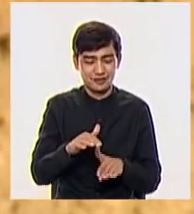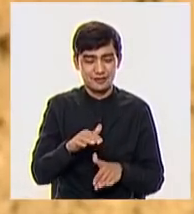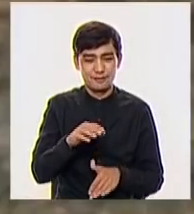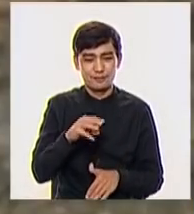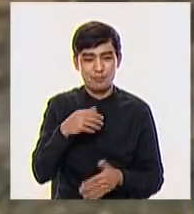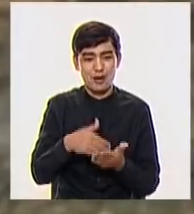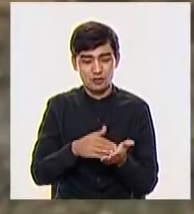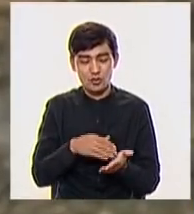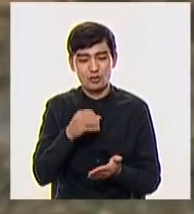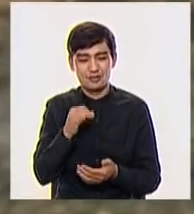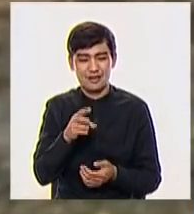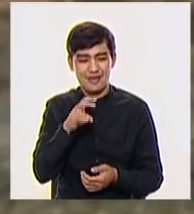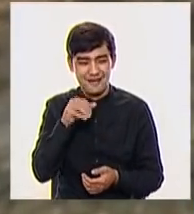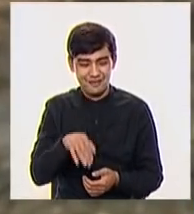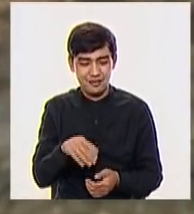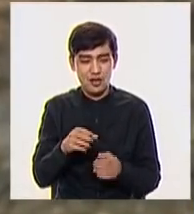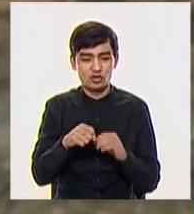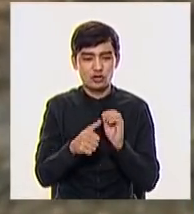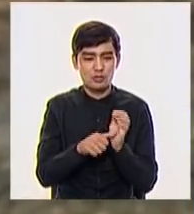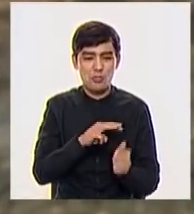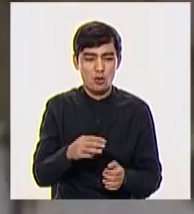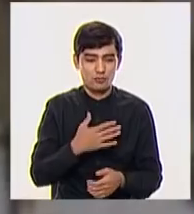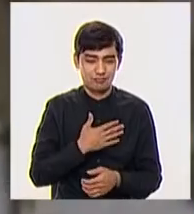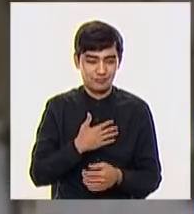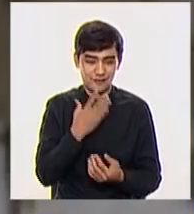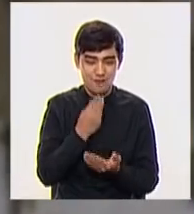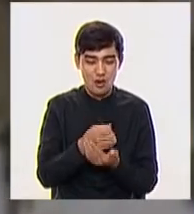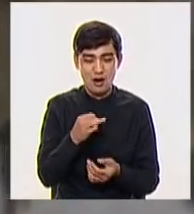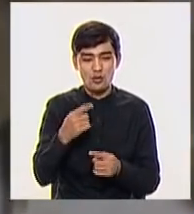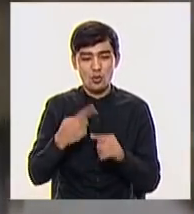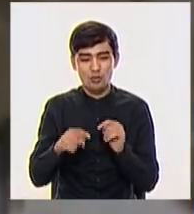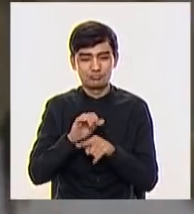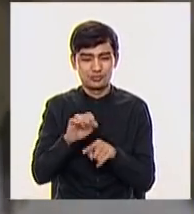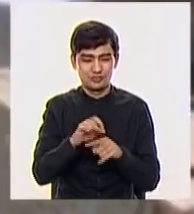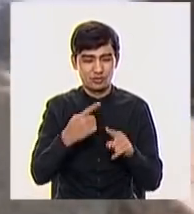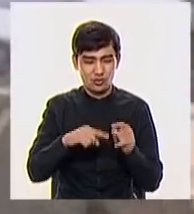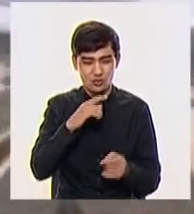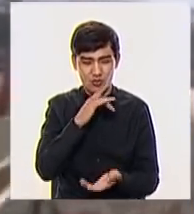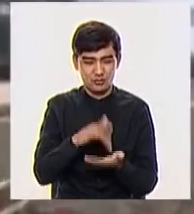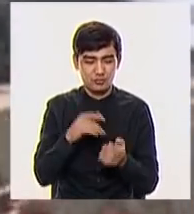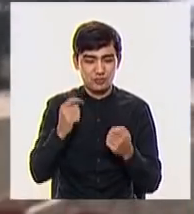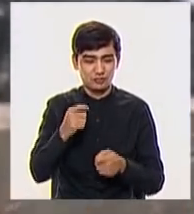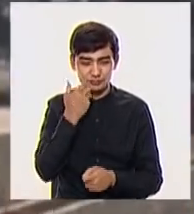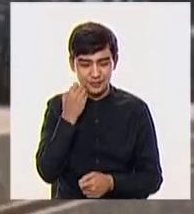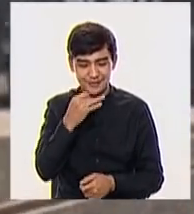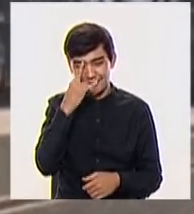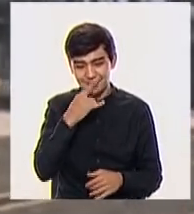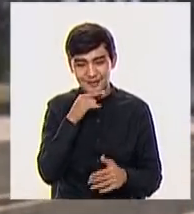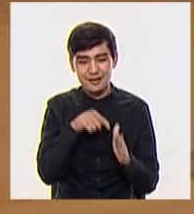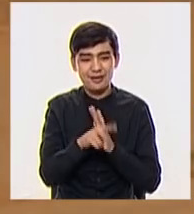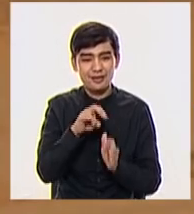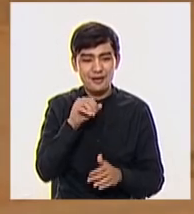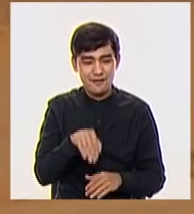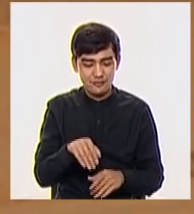ғана өзіміздікі, қалғаны экспортқа кетеді. Яғни қарашығана, қашаған, теңіз сияқты шетелдік инвесторлар Қазақстан нарығына